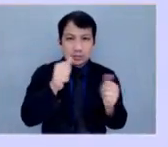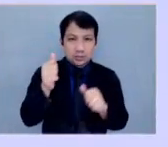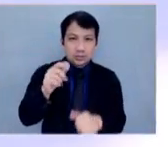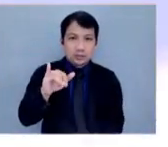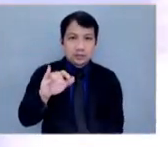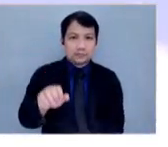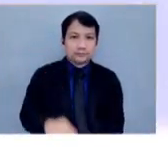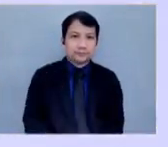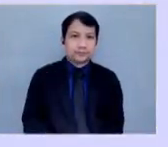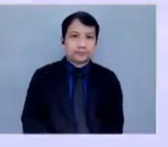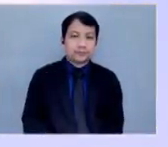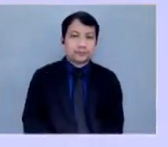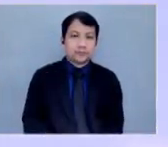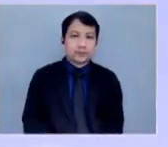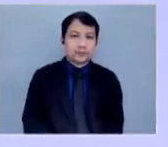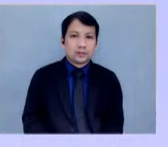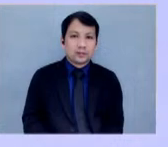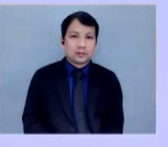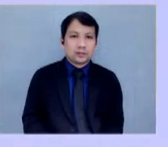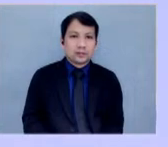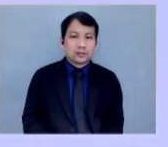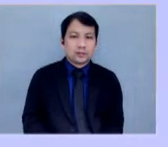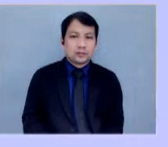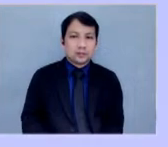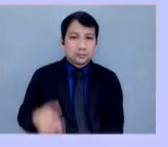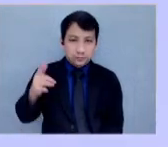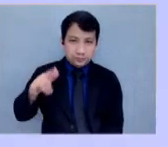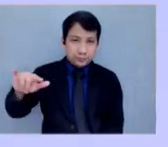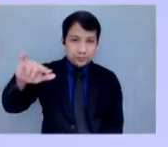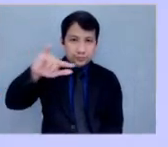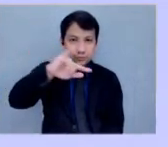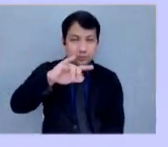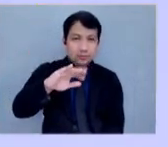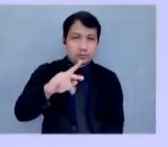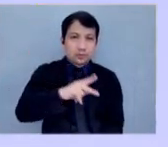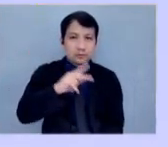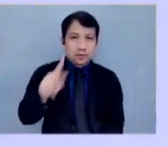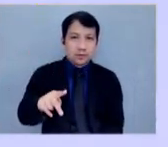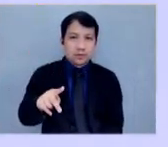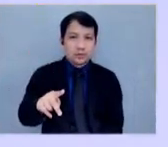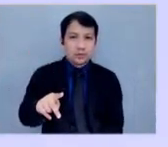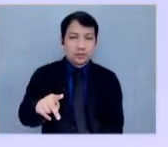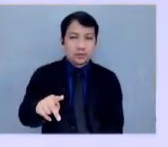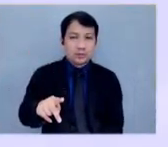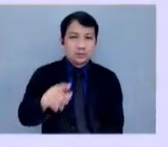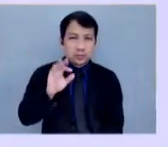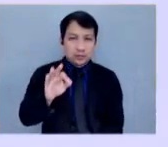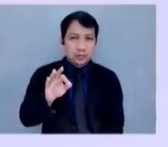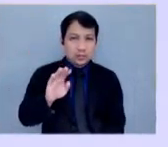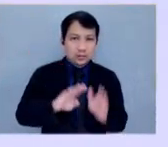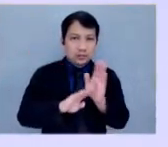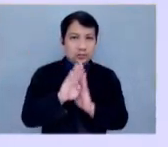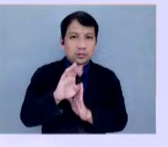Lumipad ang mga aircraft mula sa Basa Air Base sa Florida Blanca, Pampanga na isa sa siyam na Enhanced Defense Cooperation Agreement o EDCA